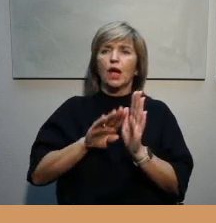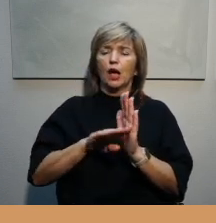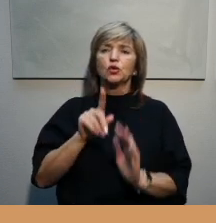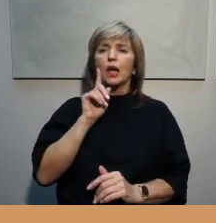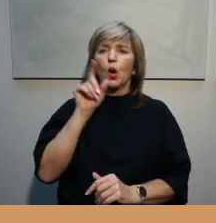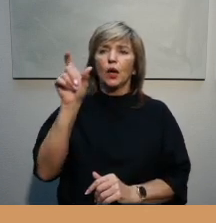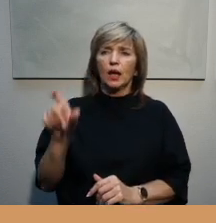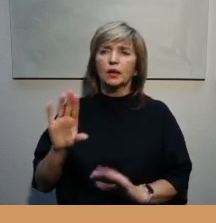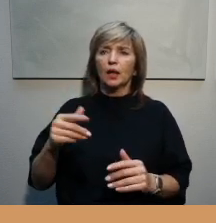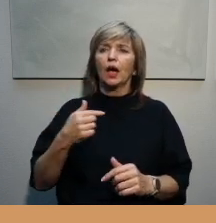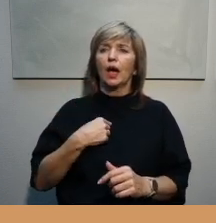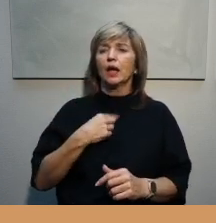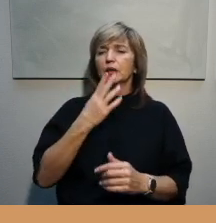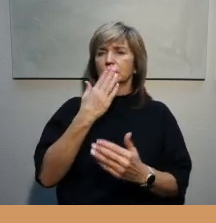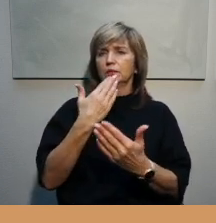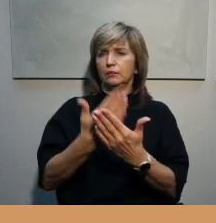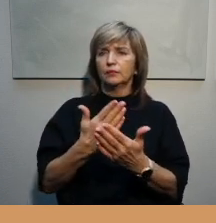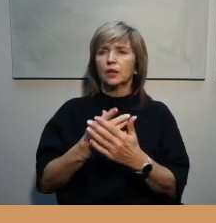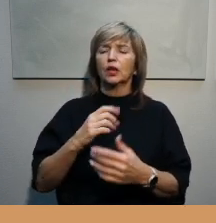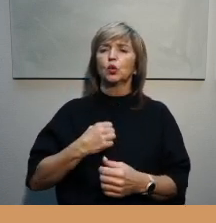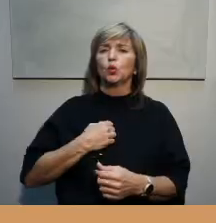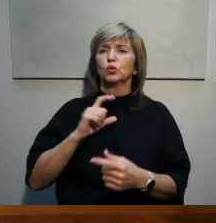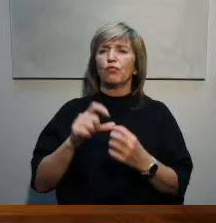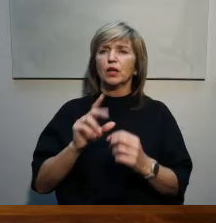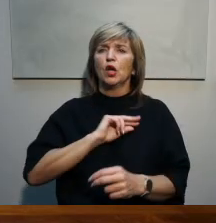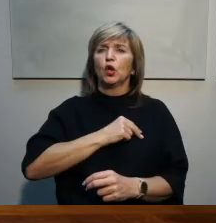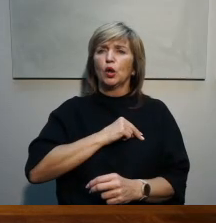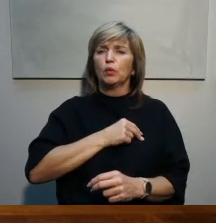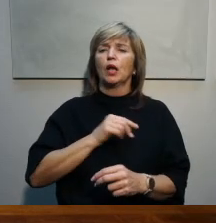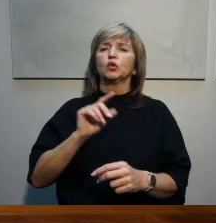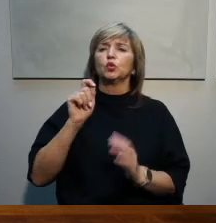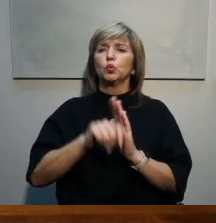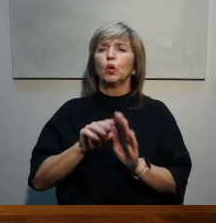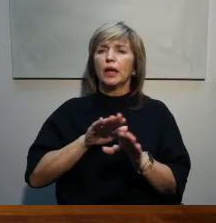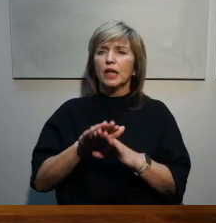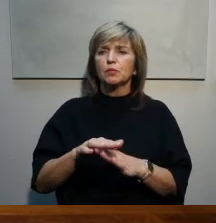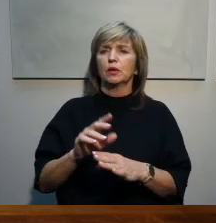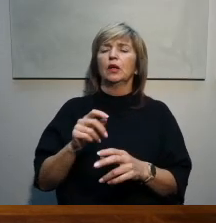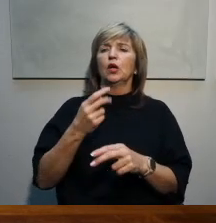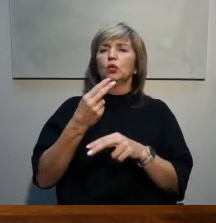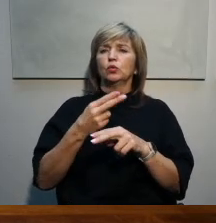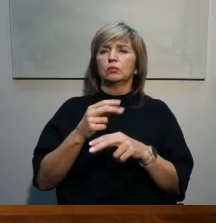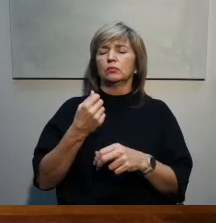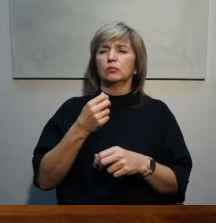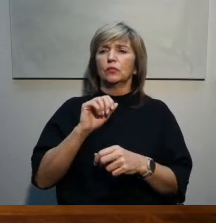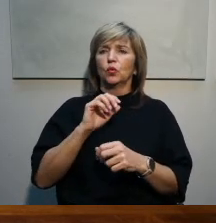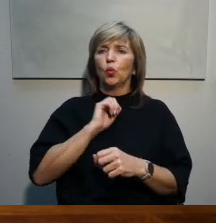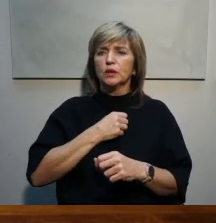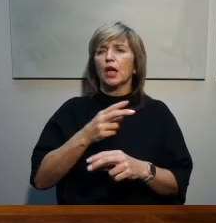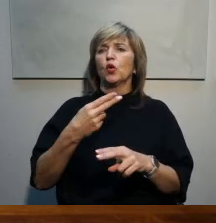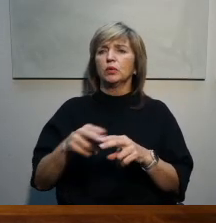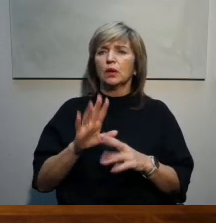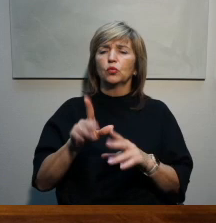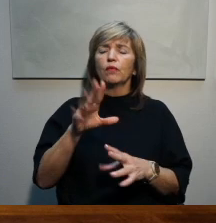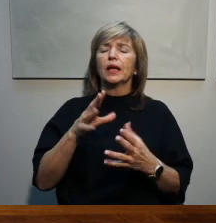jaunieti. Pat ja es minēšu tādus sarežģītus vārdus kā kriminālsoda izpilde un nozieguma veikšana, to visu var pielietot